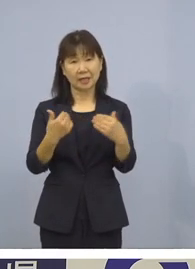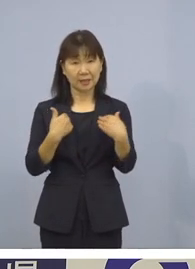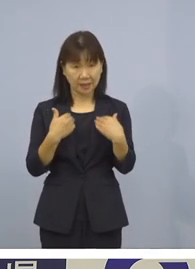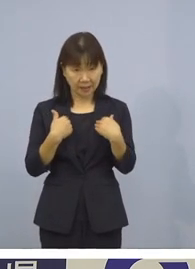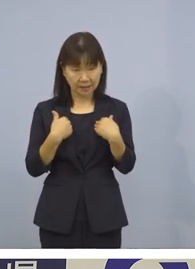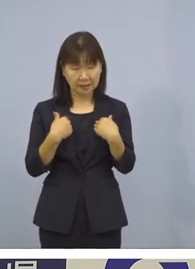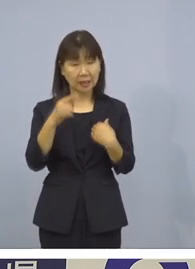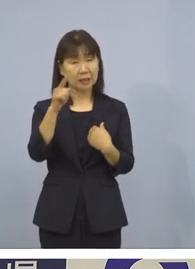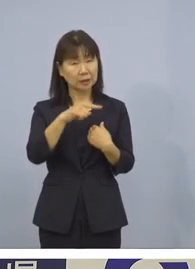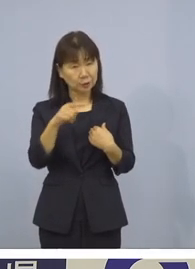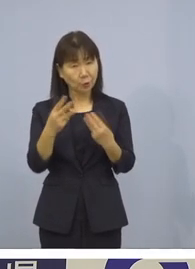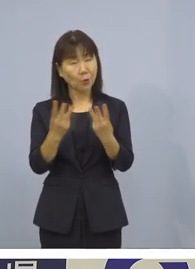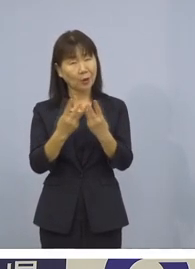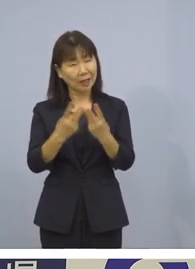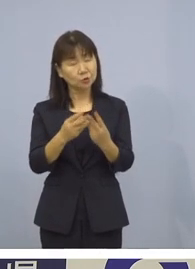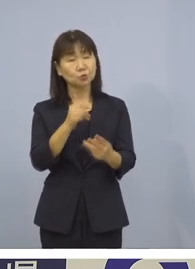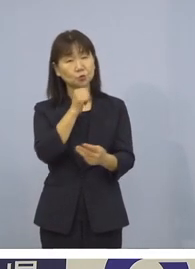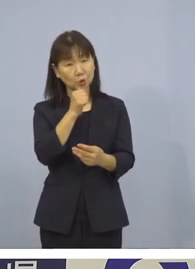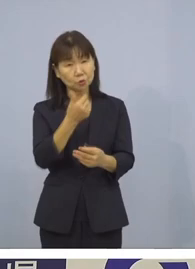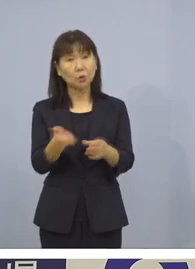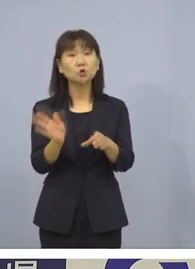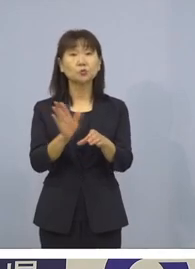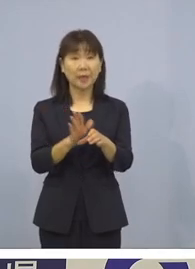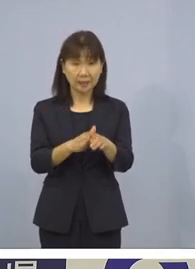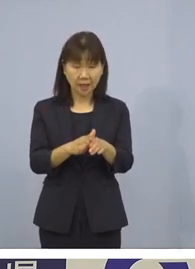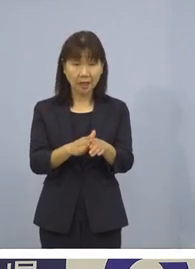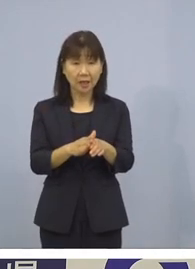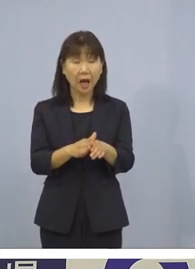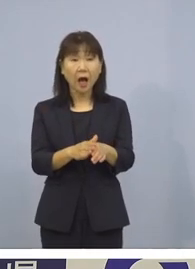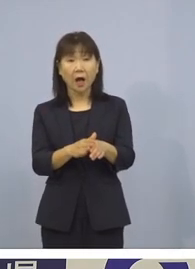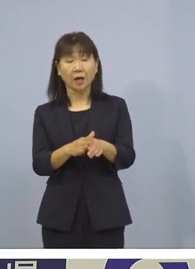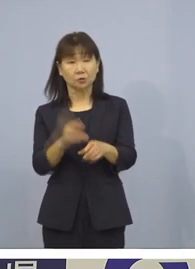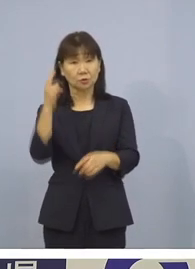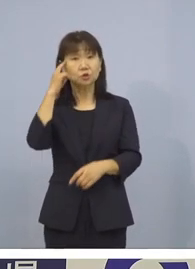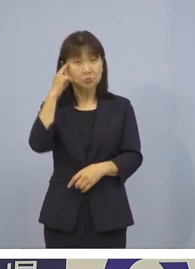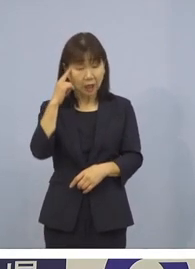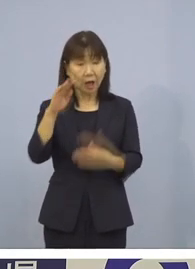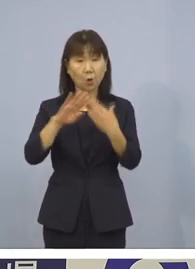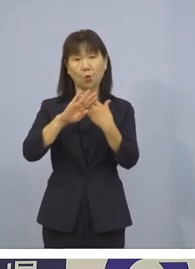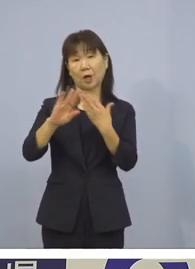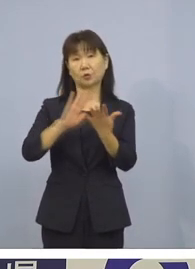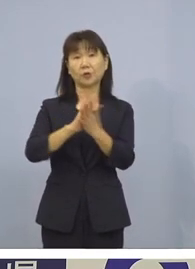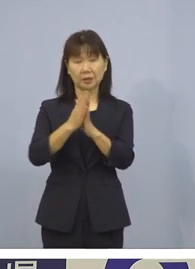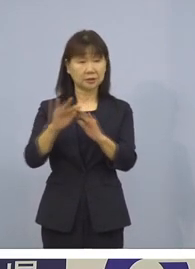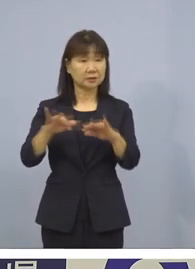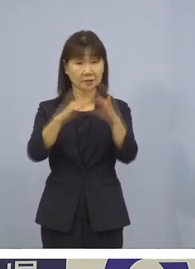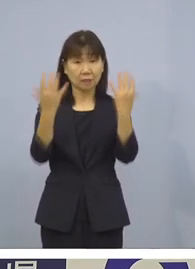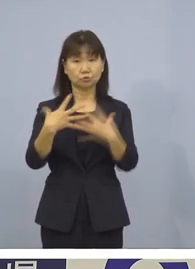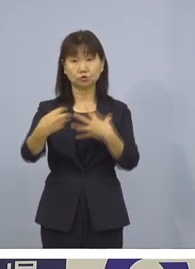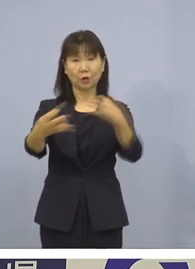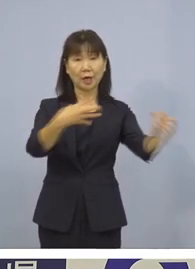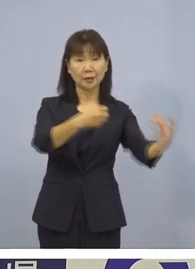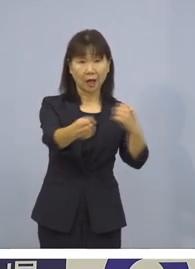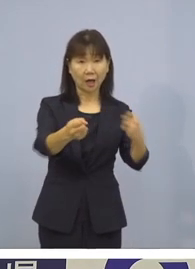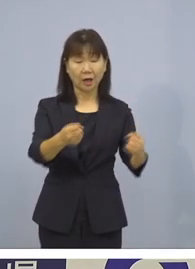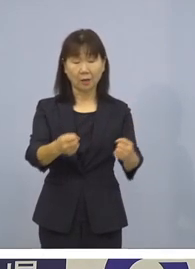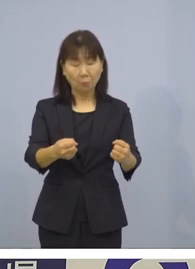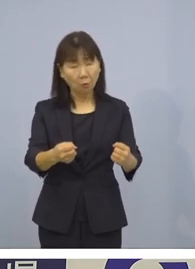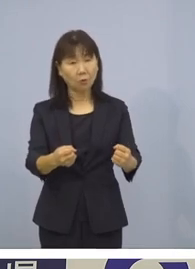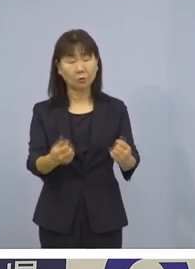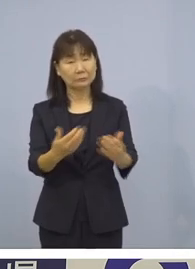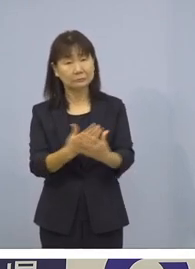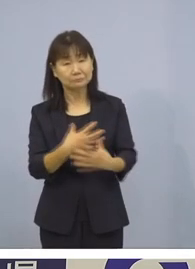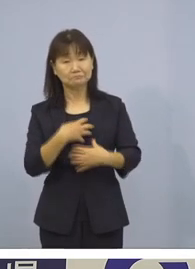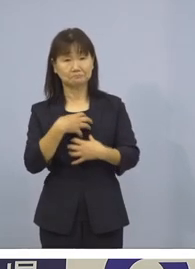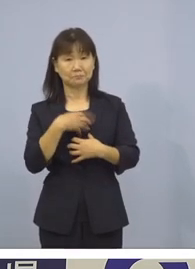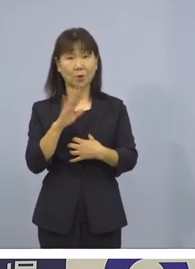は人手不足も含めてですね、あって気づいたら他の県に全部取られていたってことにもうなりかねないんですよ